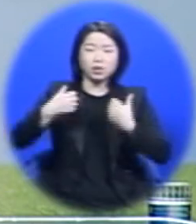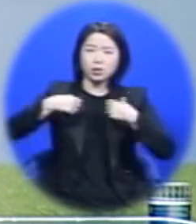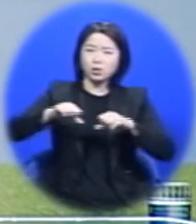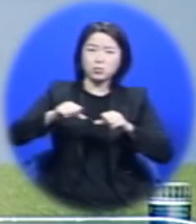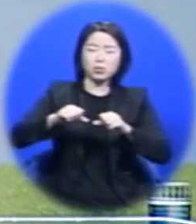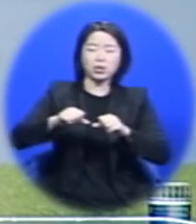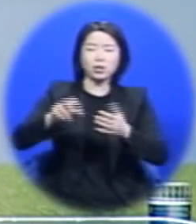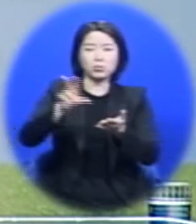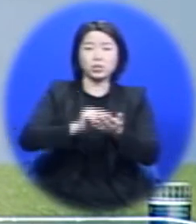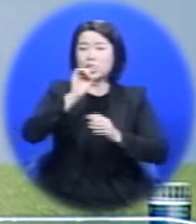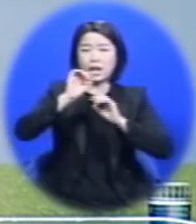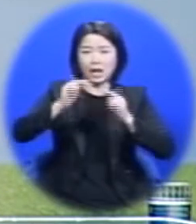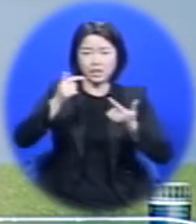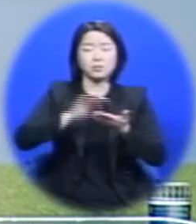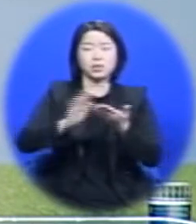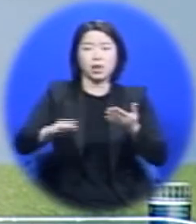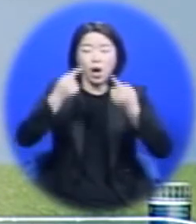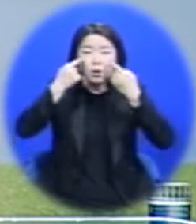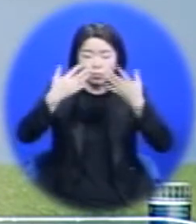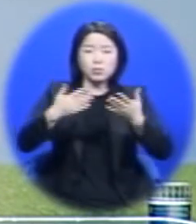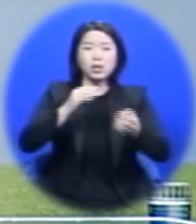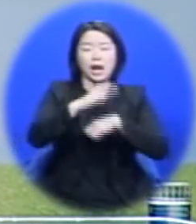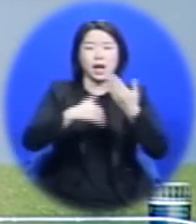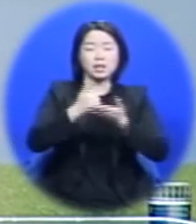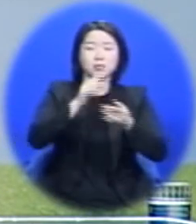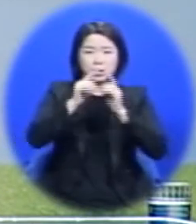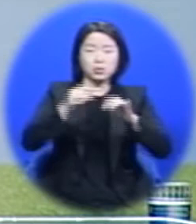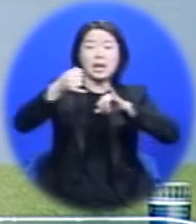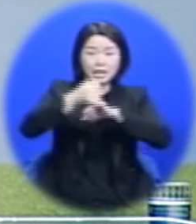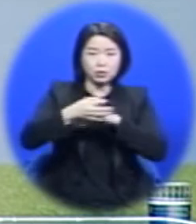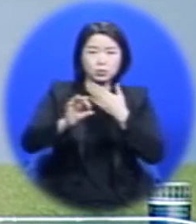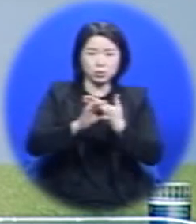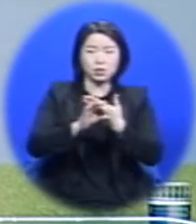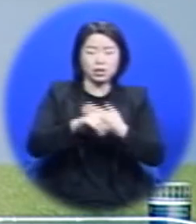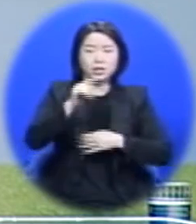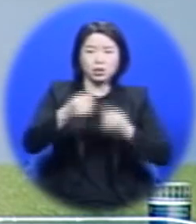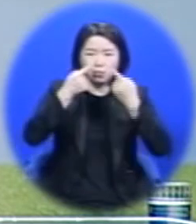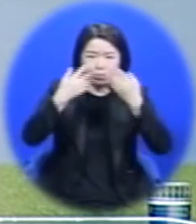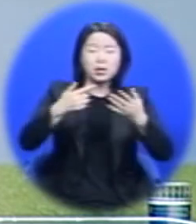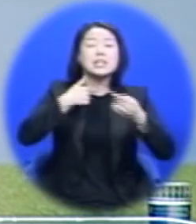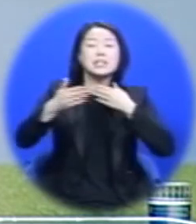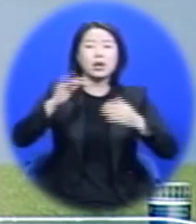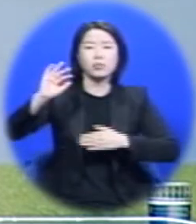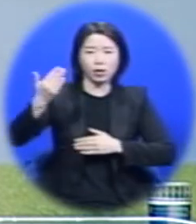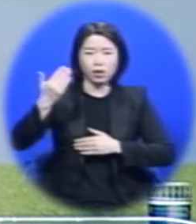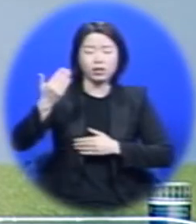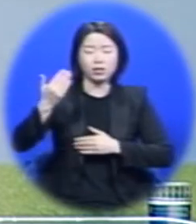문제가 아니란 말입니다. 분명히 하나님의 말씀이고 하나님의 약속이면 그건 분명한 체험되어야 하는